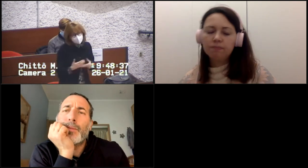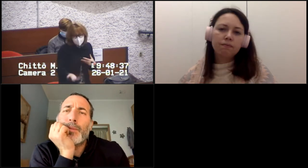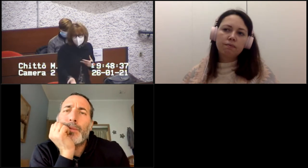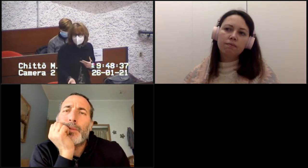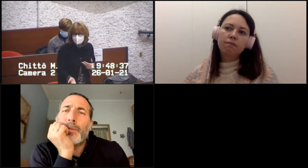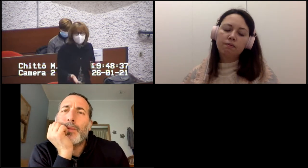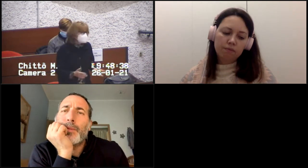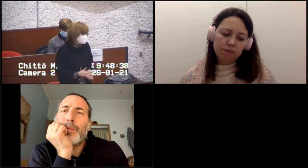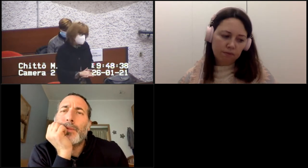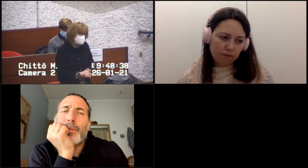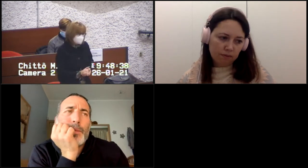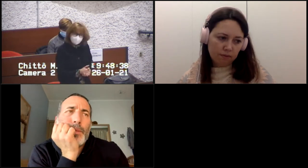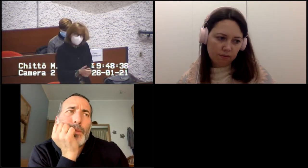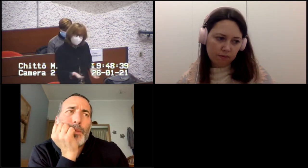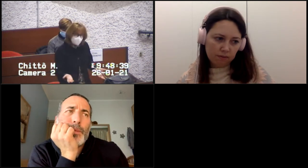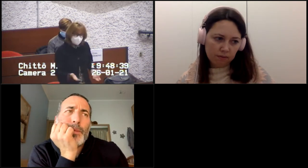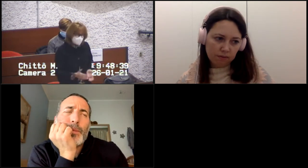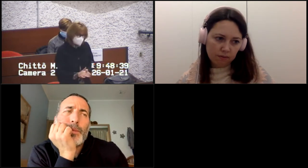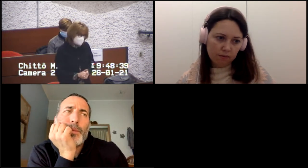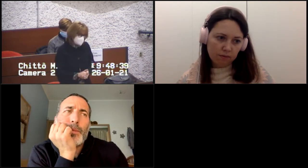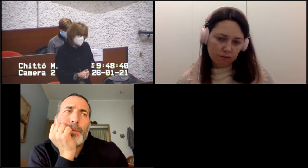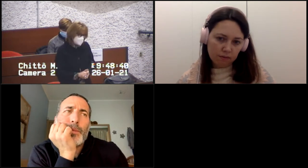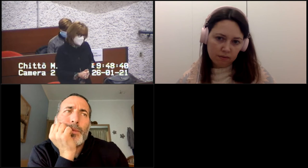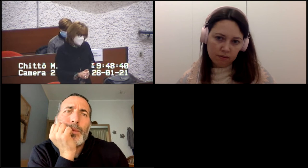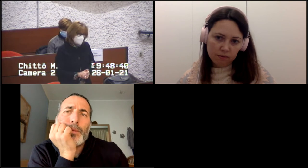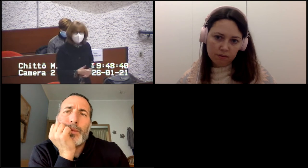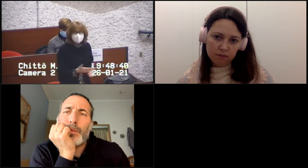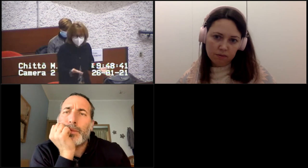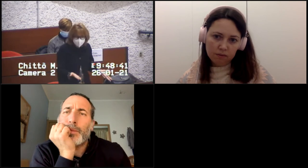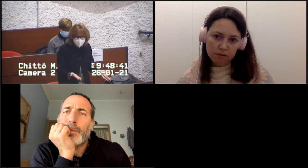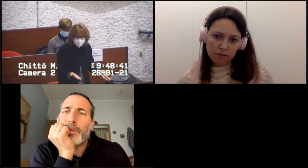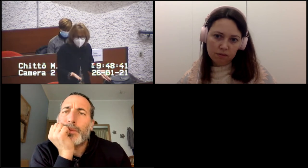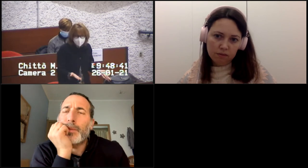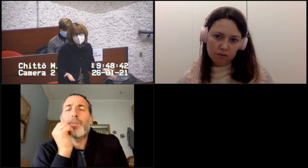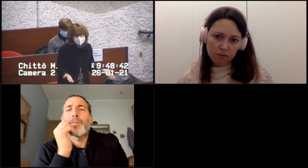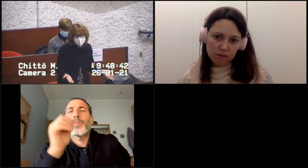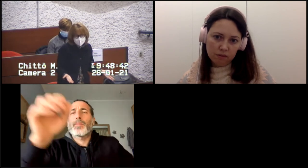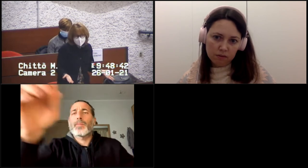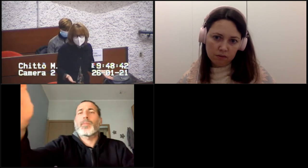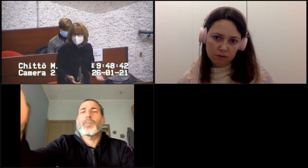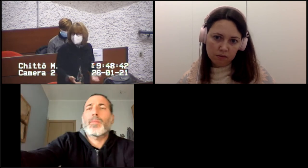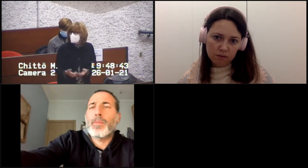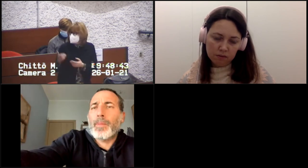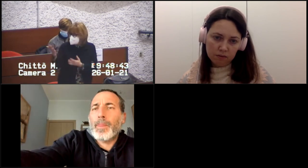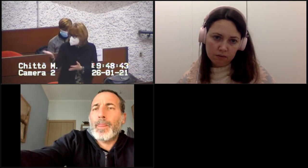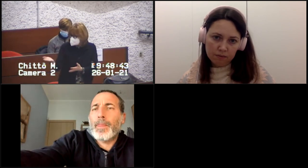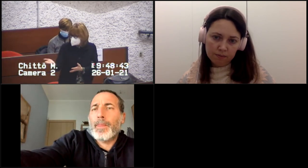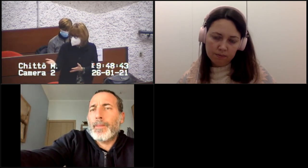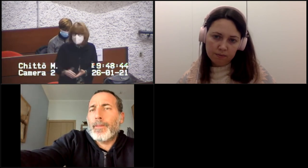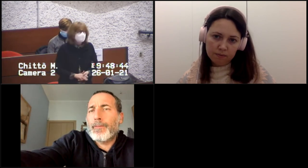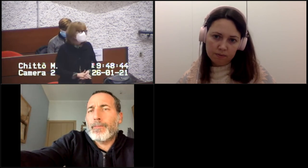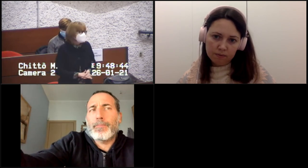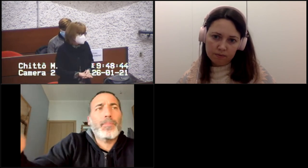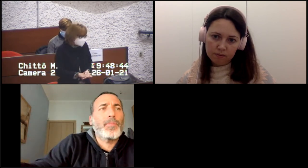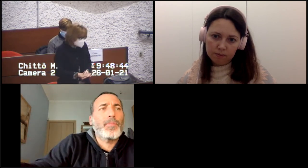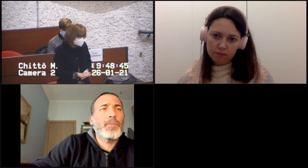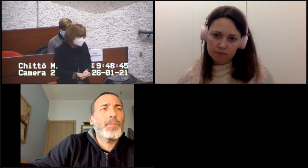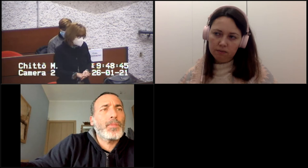ci si scontra, ci si confronta, non ci si sporca le mani. Si può essere critici? Sì. Si ti può difendere una